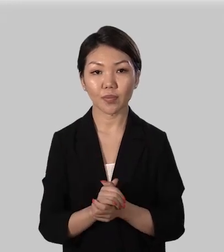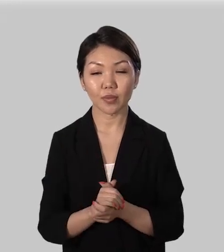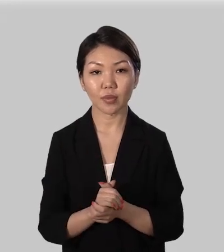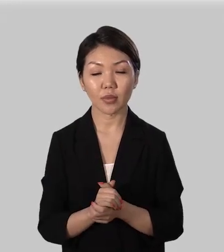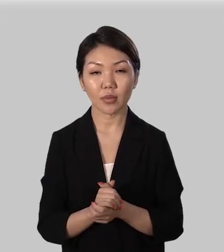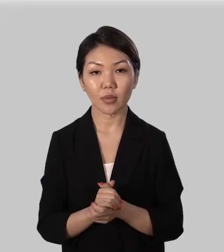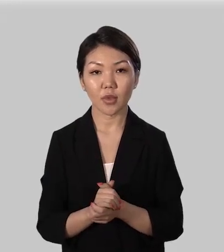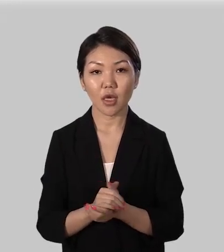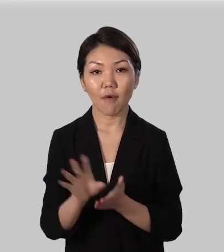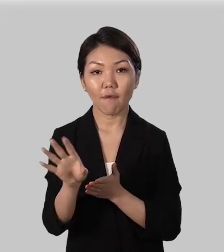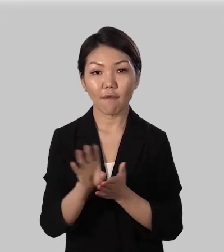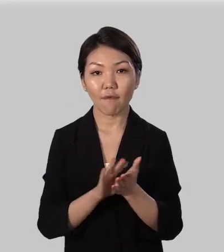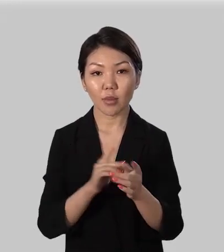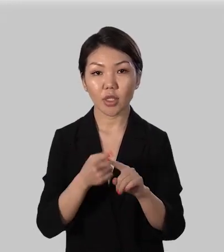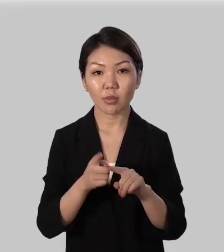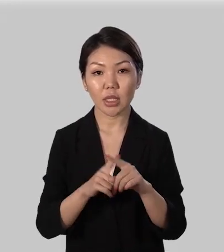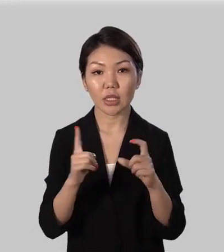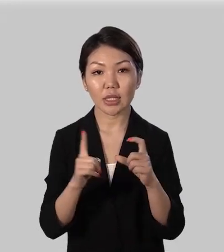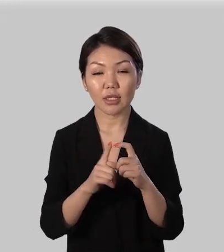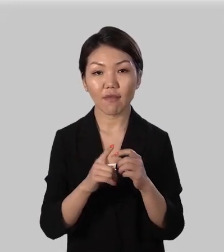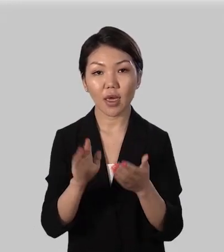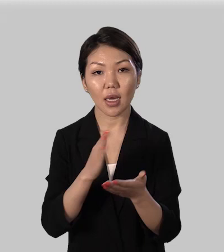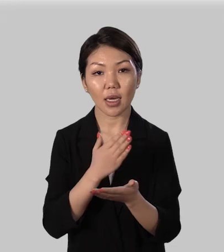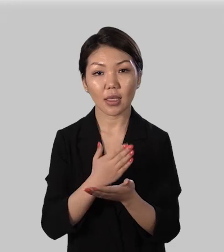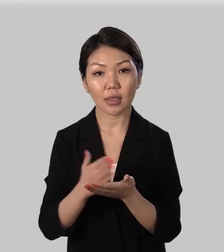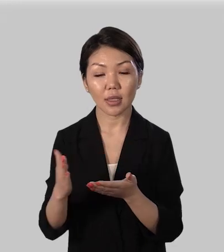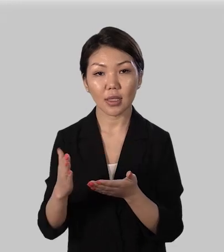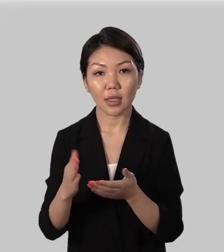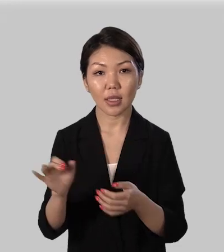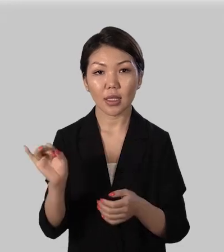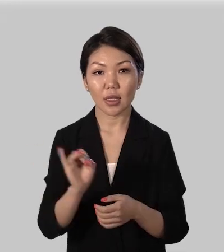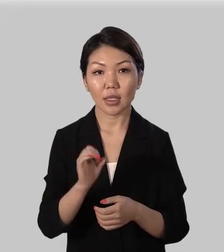и страшно и радостно